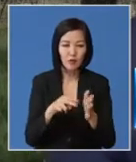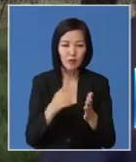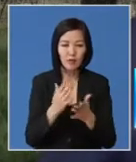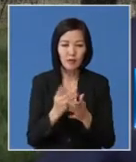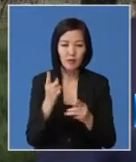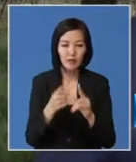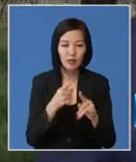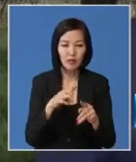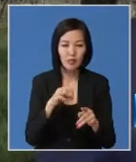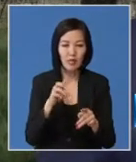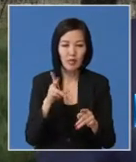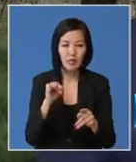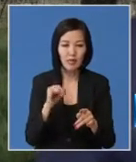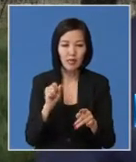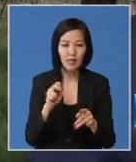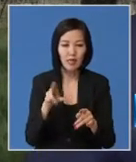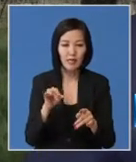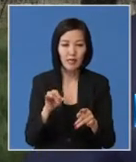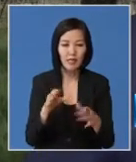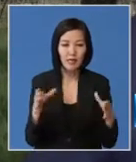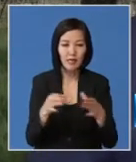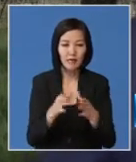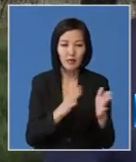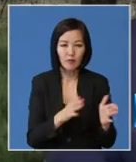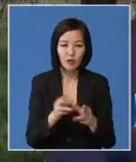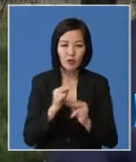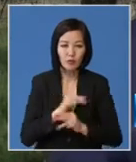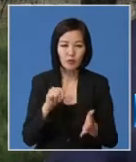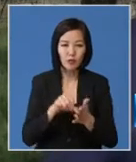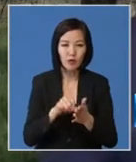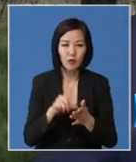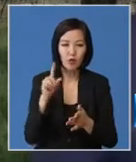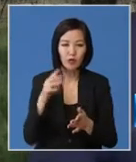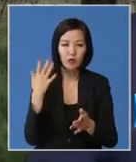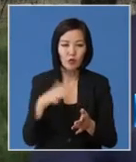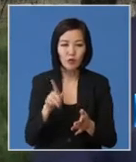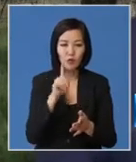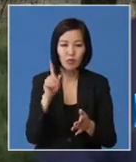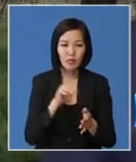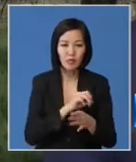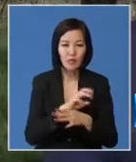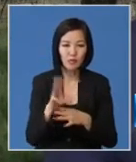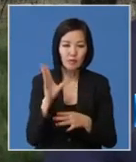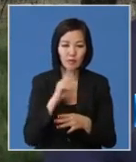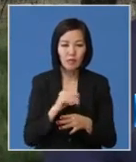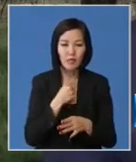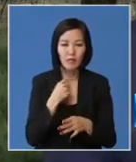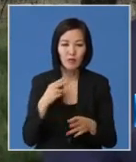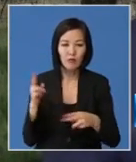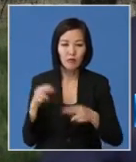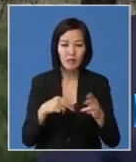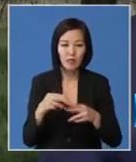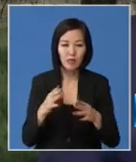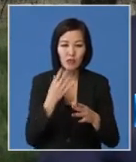Талғар ауданындағы Адал компаниясымен тұрақты жұмысқа орналастыруға 150 жасты қамтысақ деп, және Талдықорған қаласында салынатын